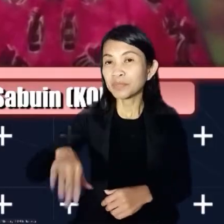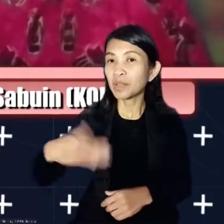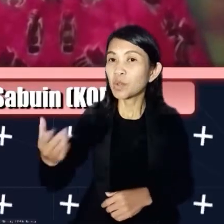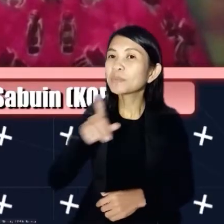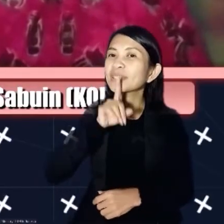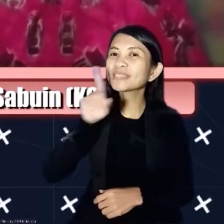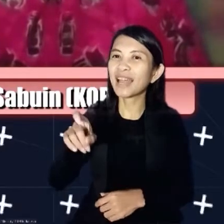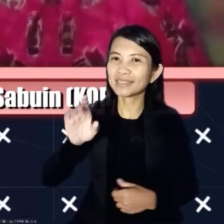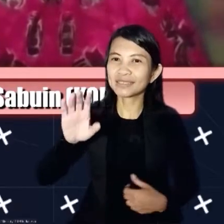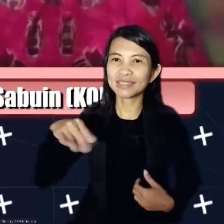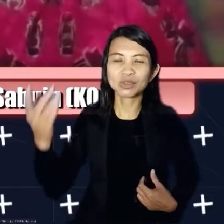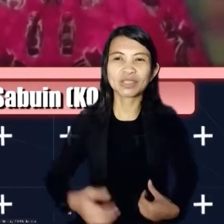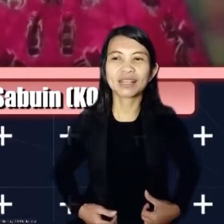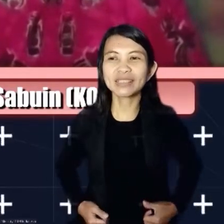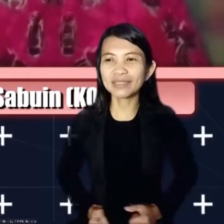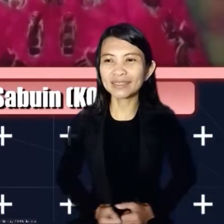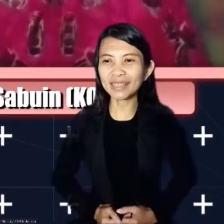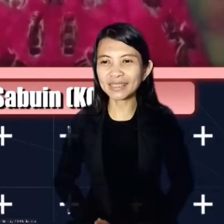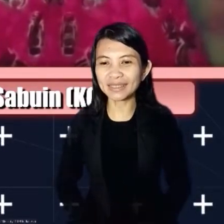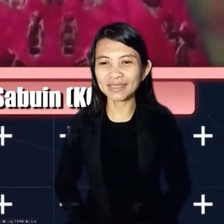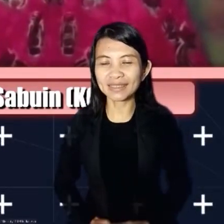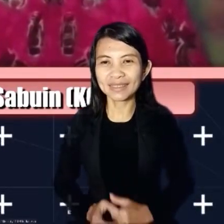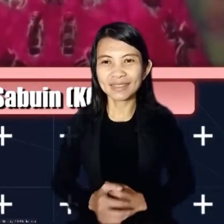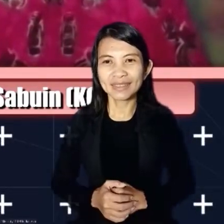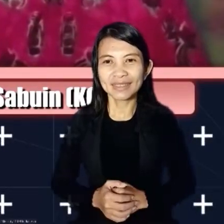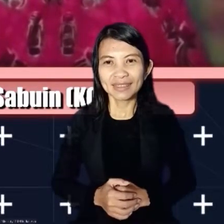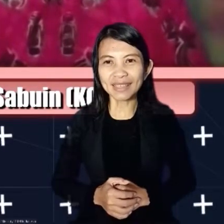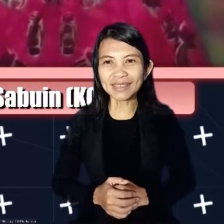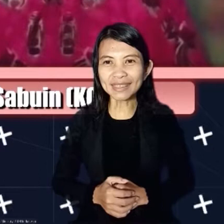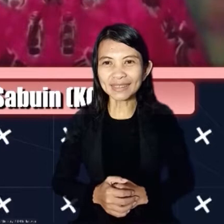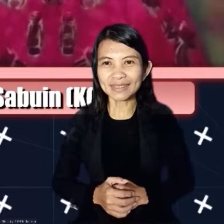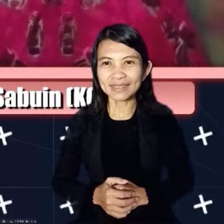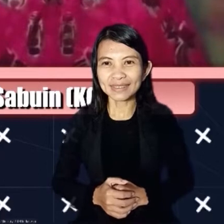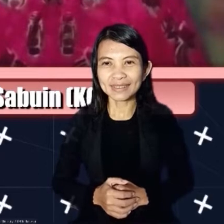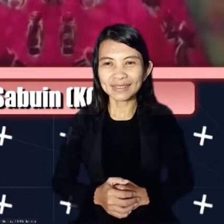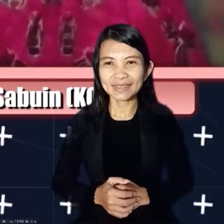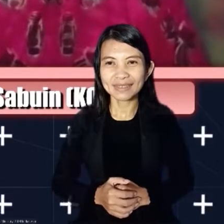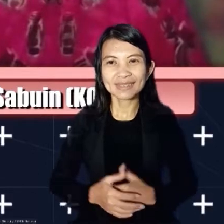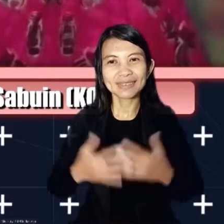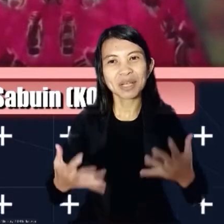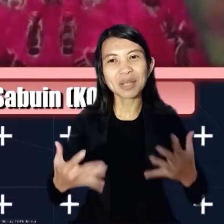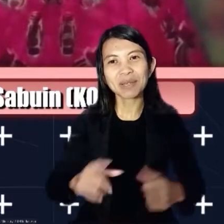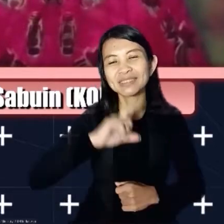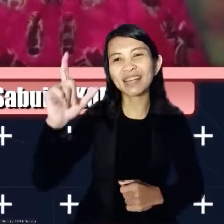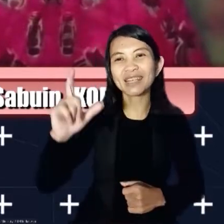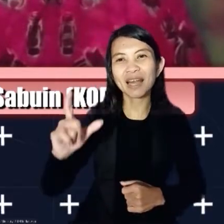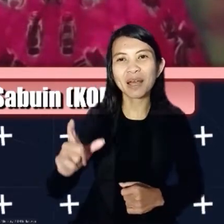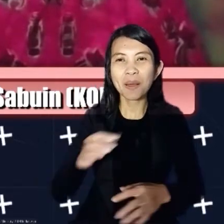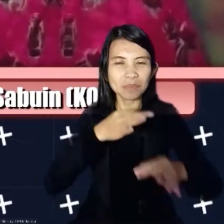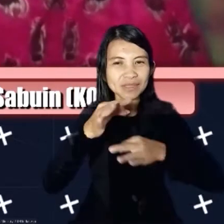Bagaimana cara kita menjelaskan akhir zaman kepada orang-orang di luar sana yang tidak percaya pada firman Tuhan